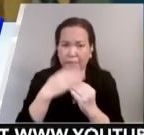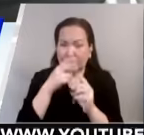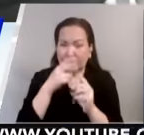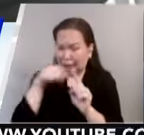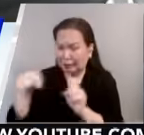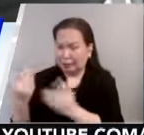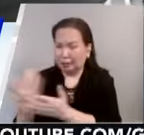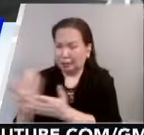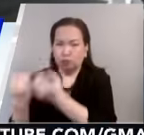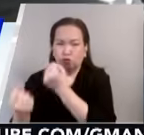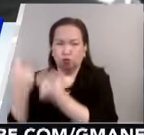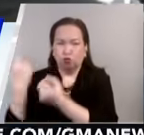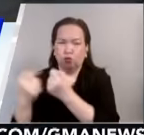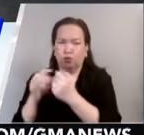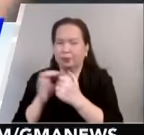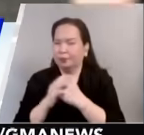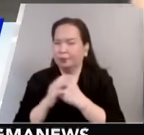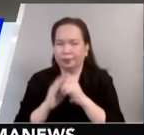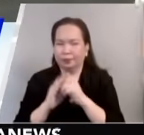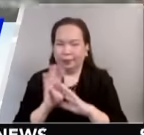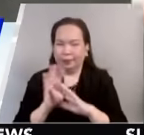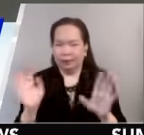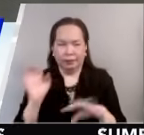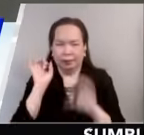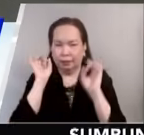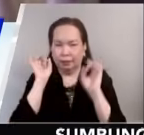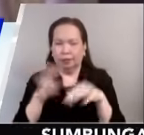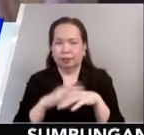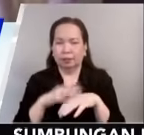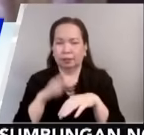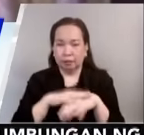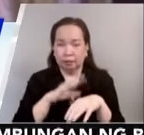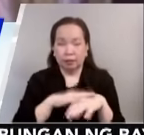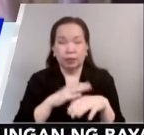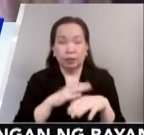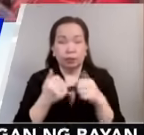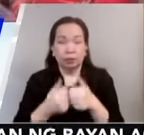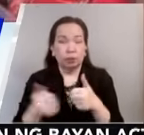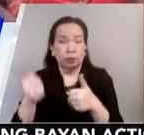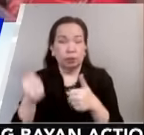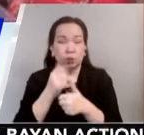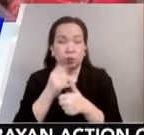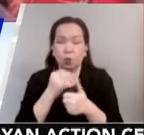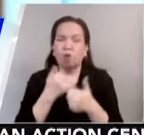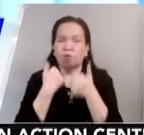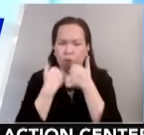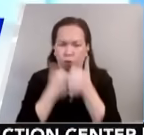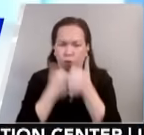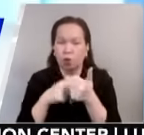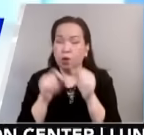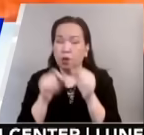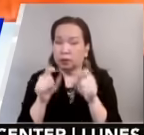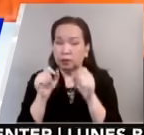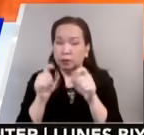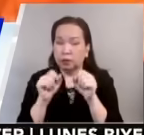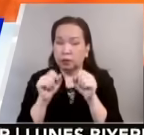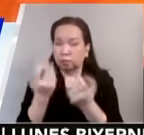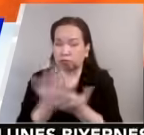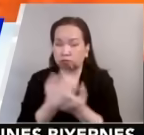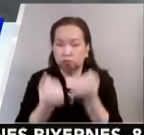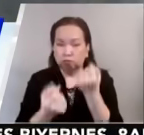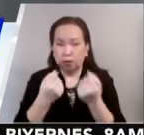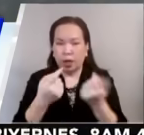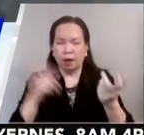pa raw ang pagbabantay sa lugar tiniyak din ang mga autoridad na sumusunod ang mga nagtitinda ng paputok na may nakahandang fire extinguisher